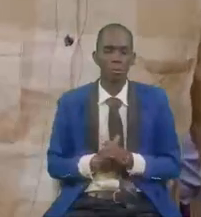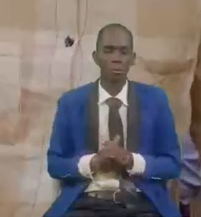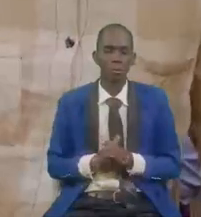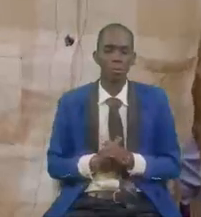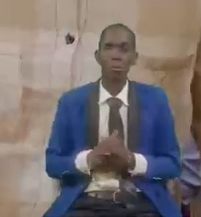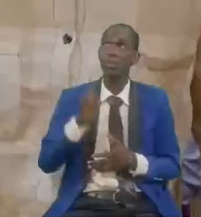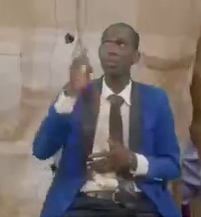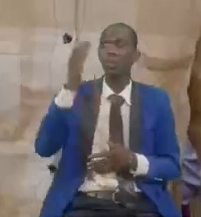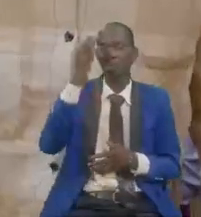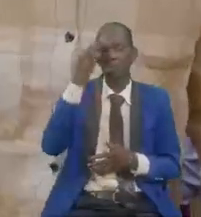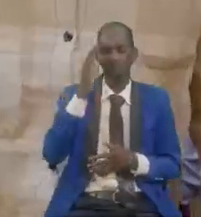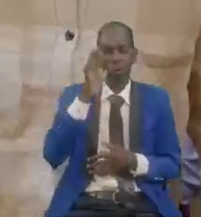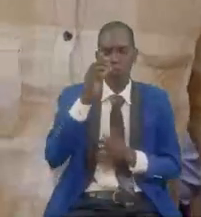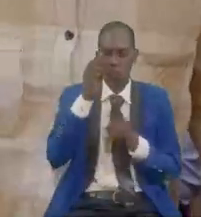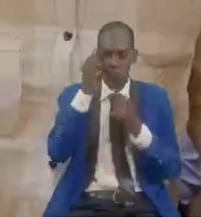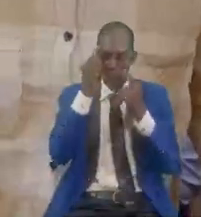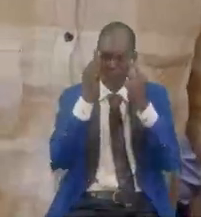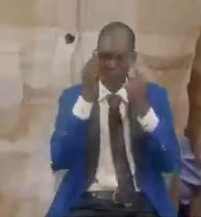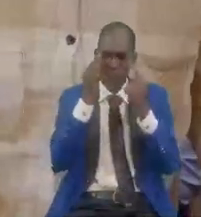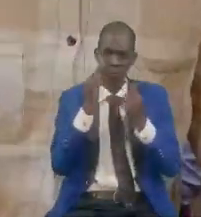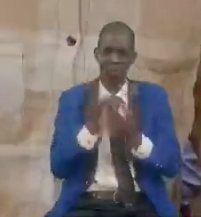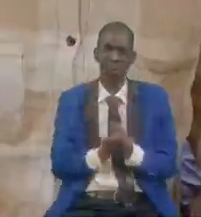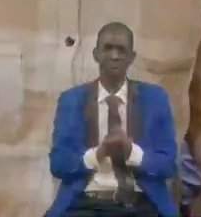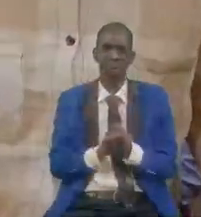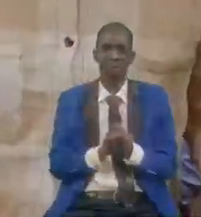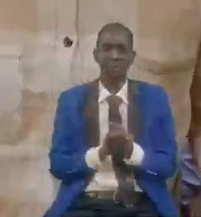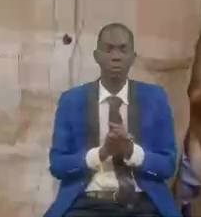Dieu connaît vos pensées.